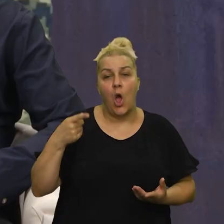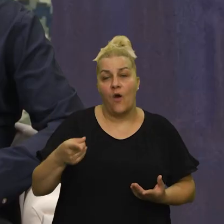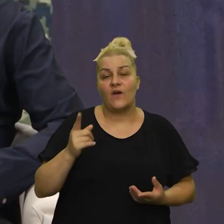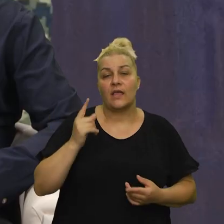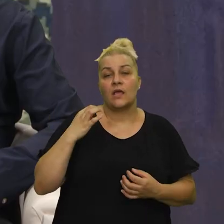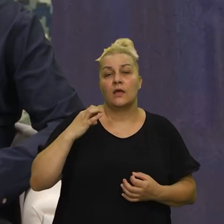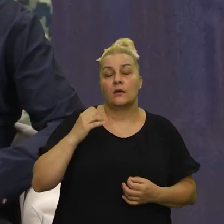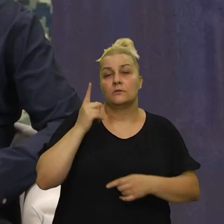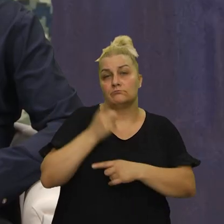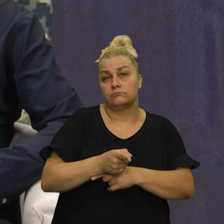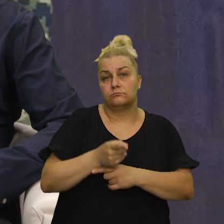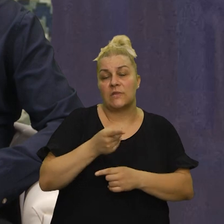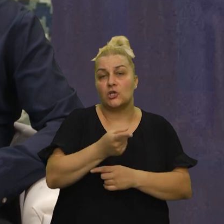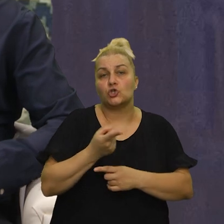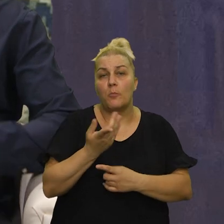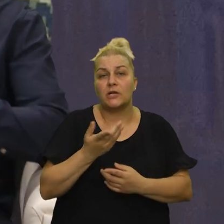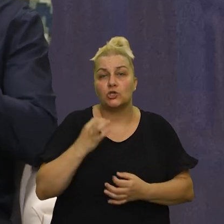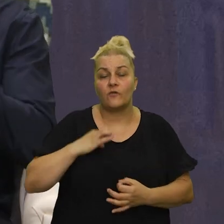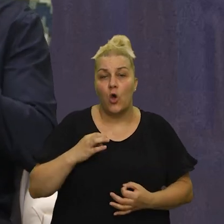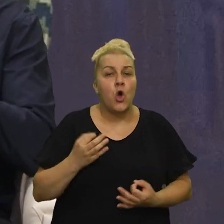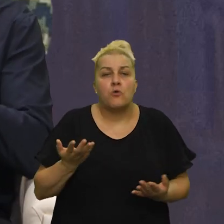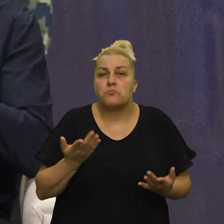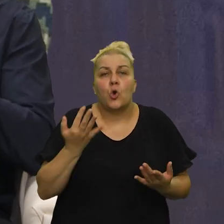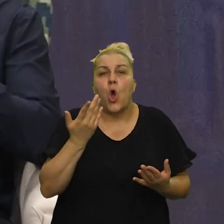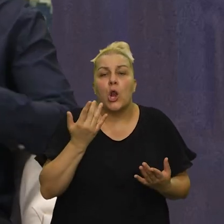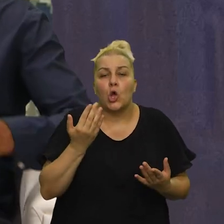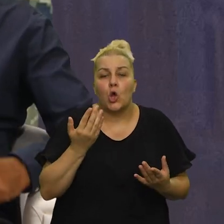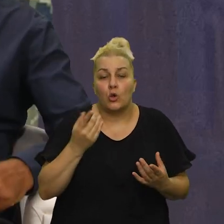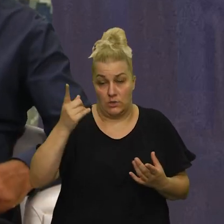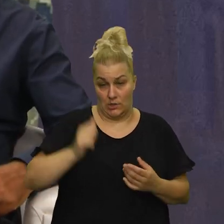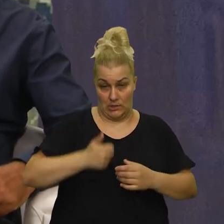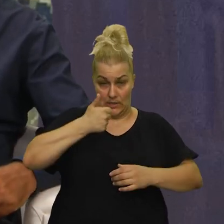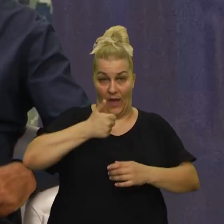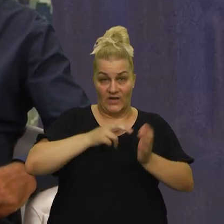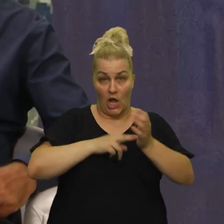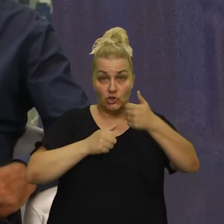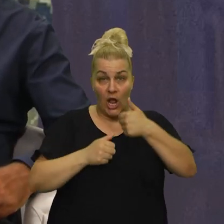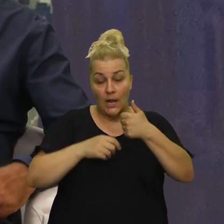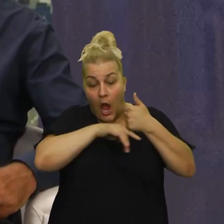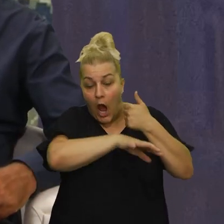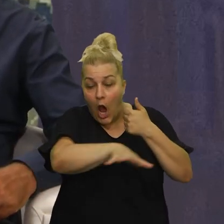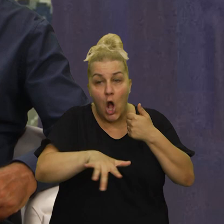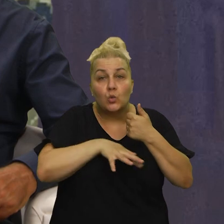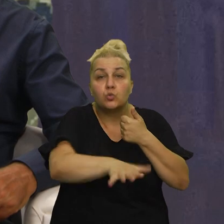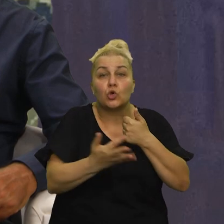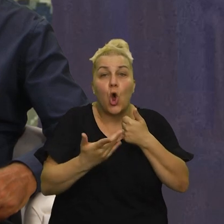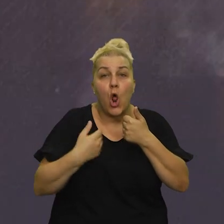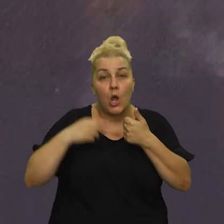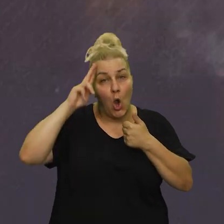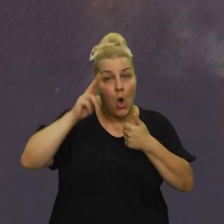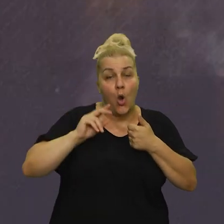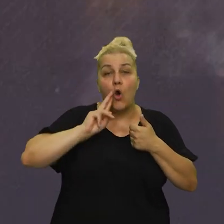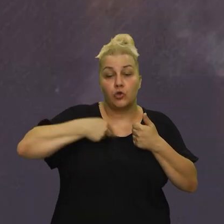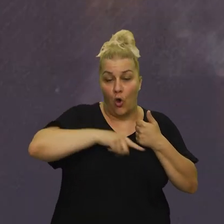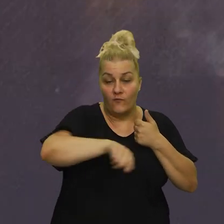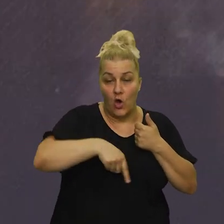načelnika topništva? To je... Koliko imate ljudi podređenih, koliko imate posada, kako je to izgledalo na terenu? Načelnik topništva, to